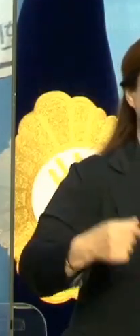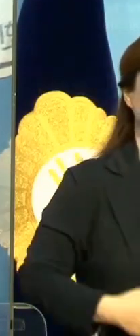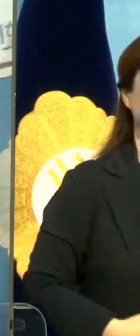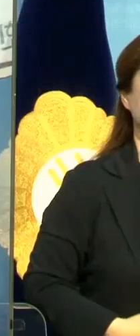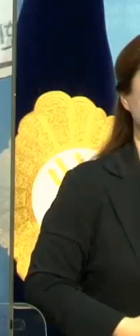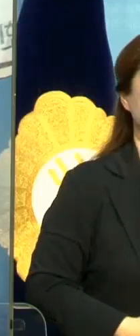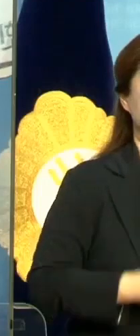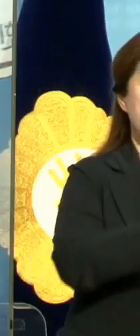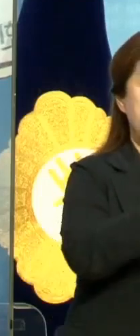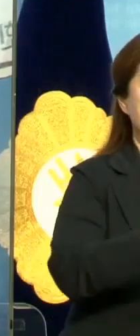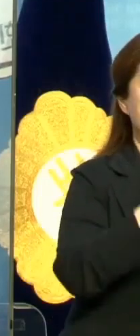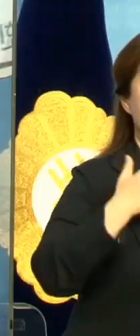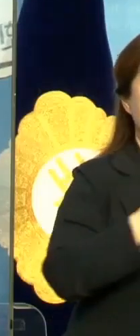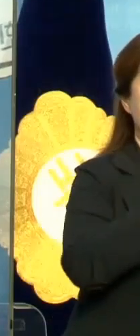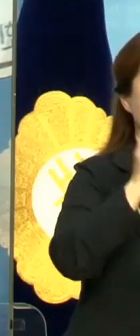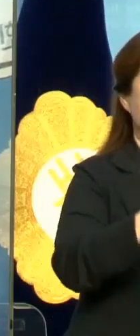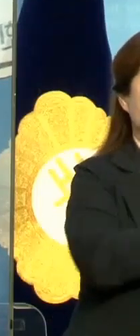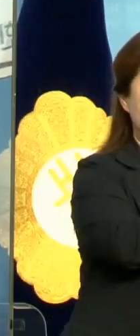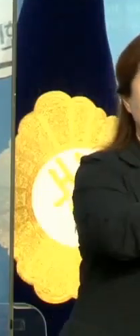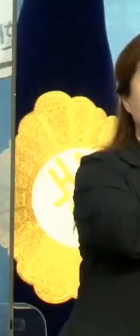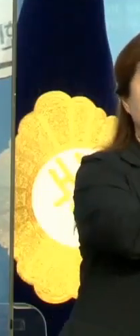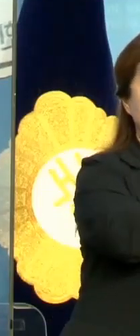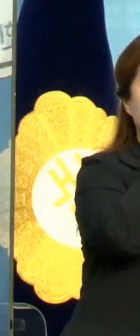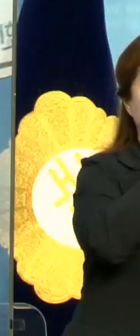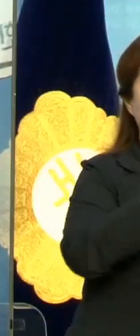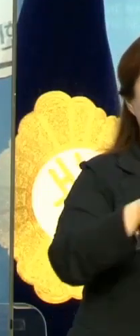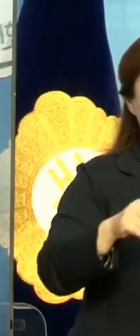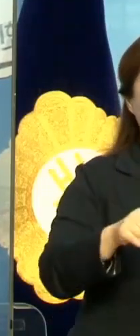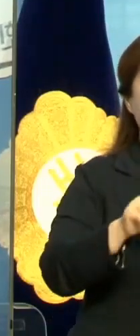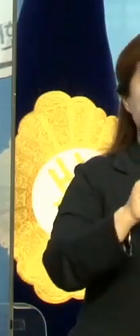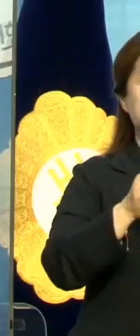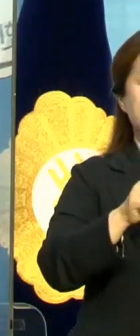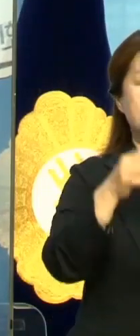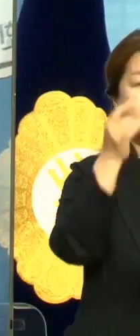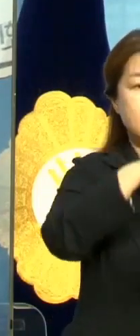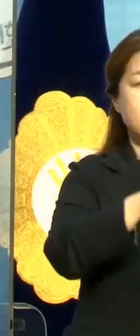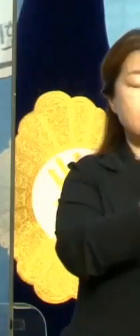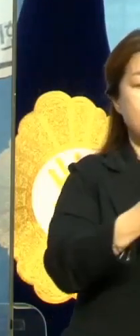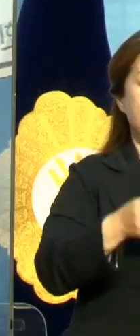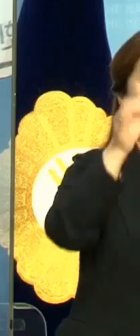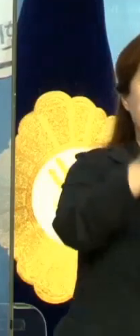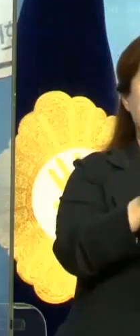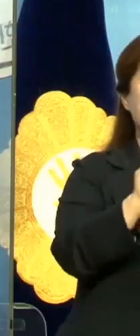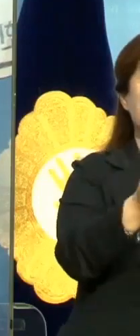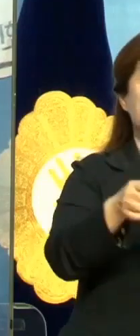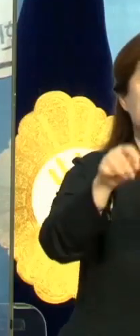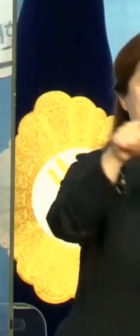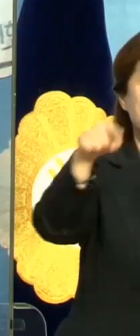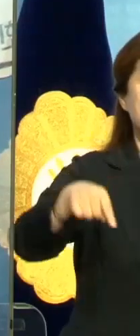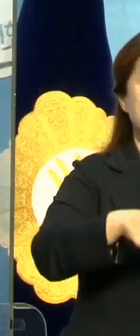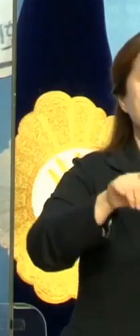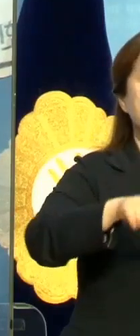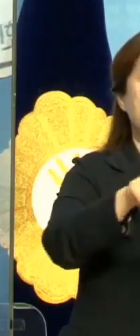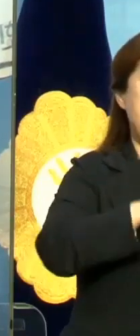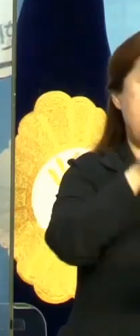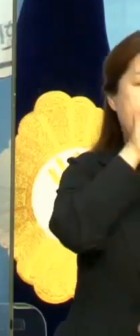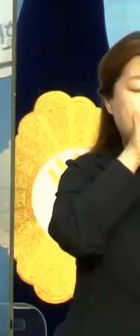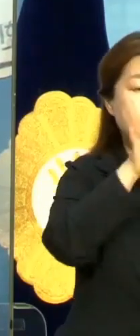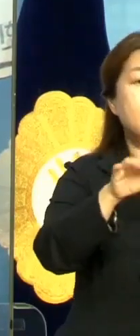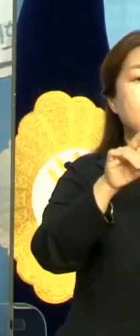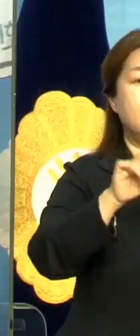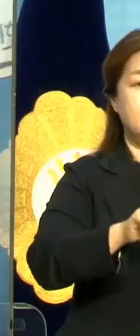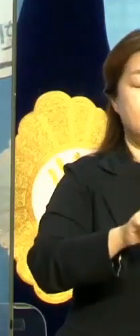건설사를 운영하고 있고 백지 신 탁한 주식이 팔리지도 않은 박도 큼 우연을 국회에 관례상